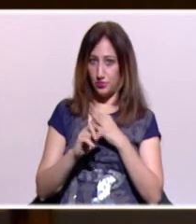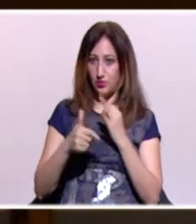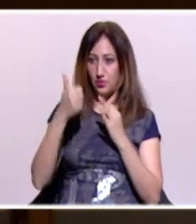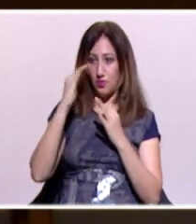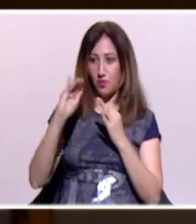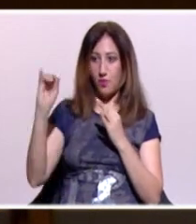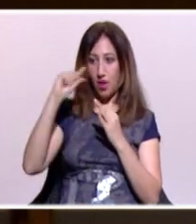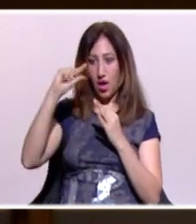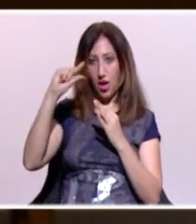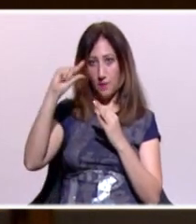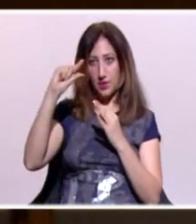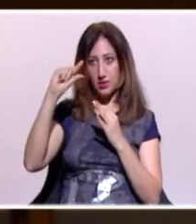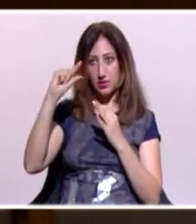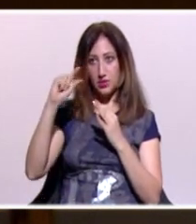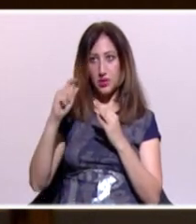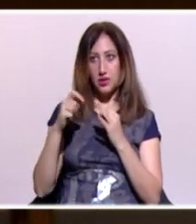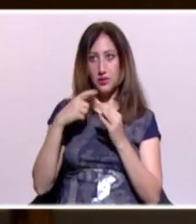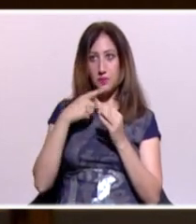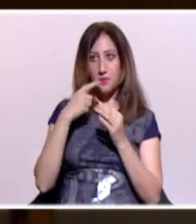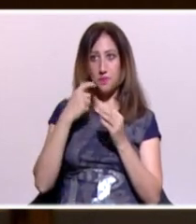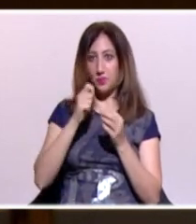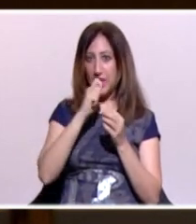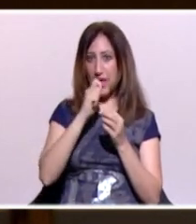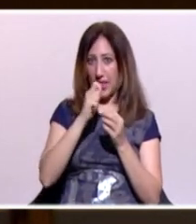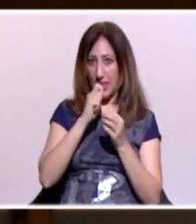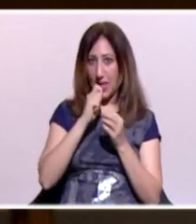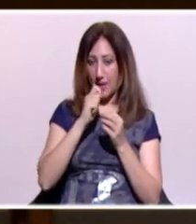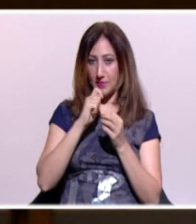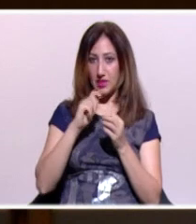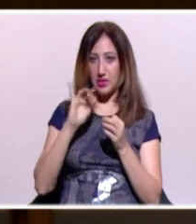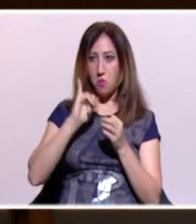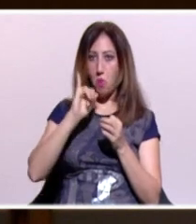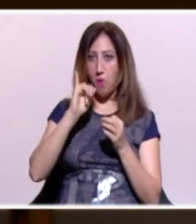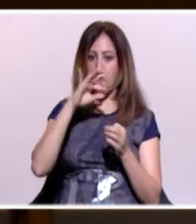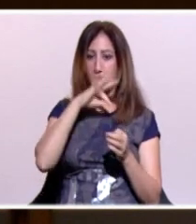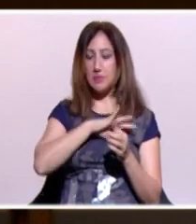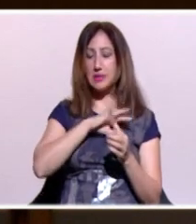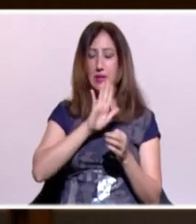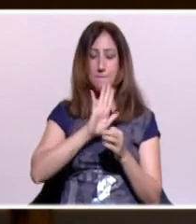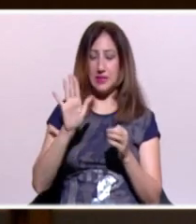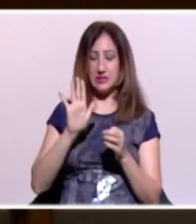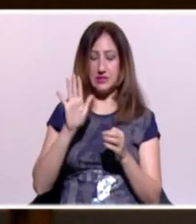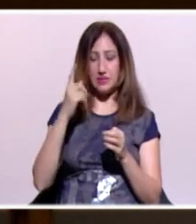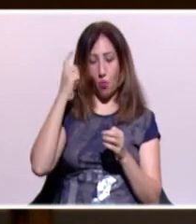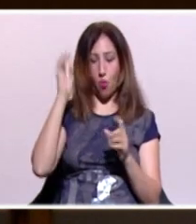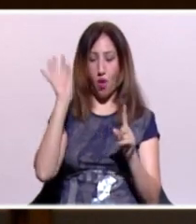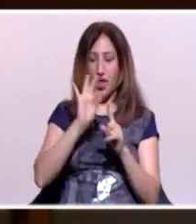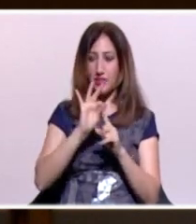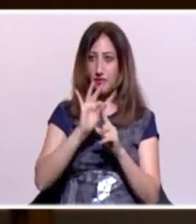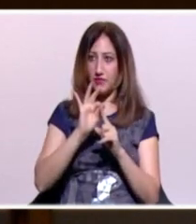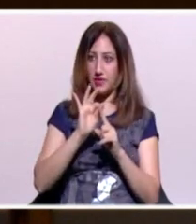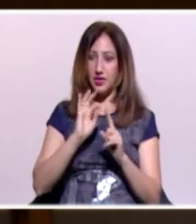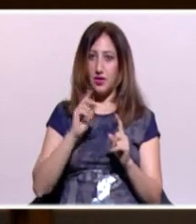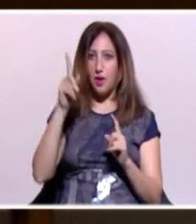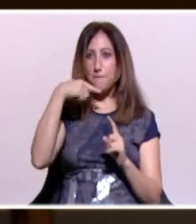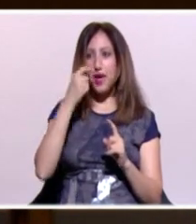احمد فتحي عبد الوهاب الاعلامي الانتهازي نوعا ما، ما كانش لسه ظهر انتهازيته قوي لان لسه القعده كانت